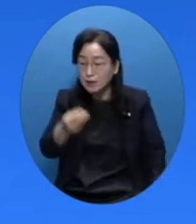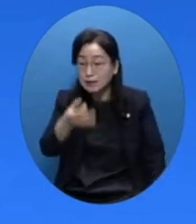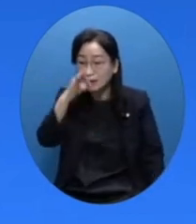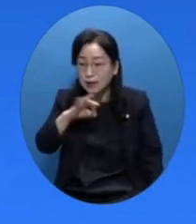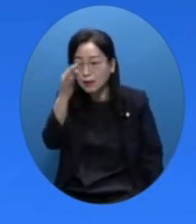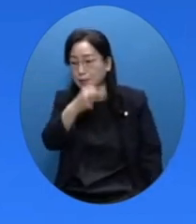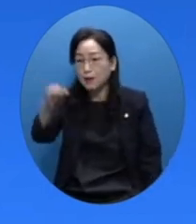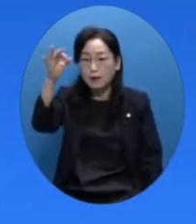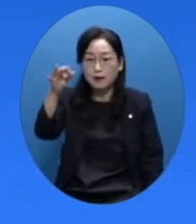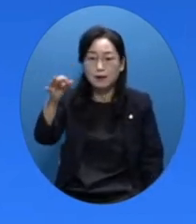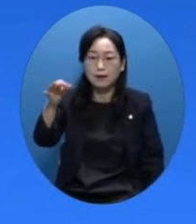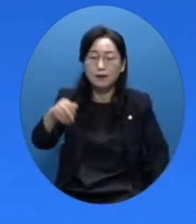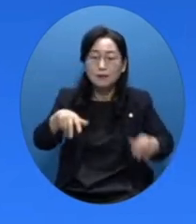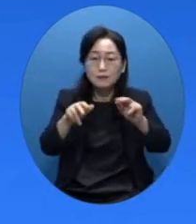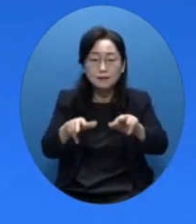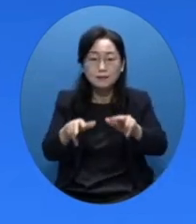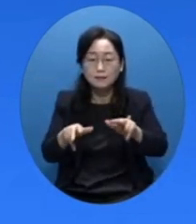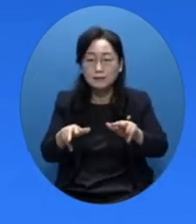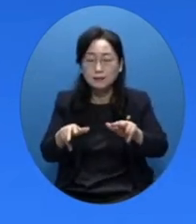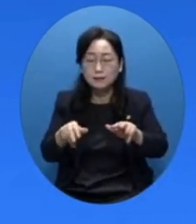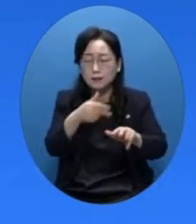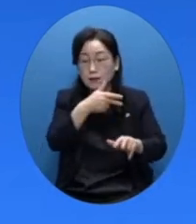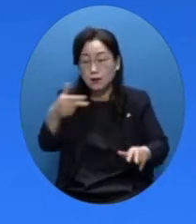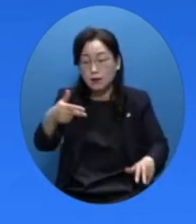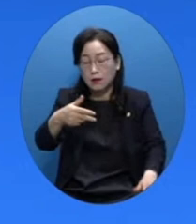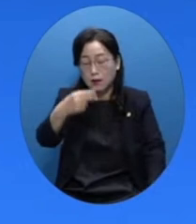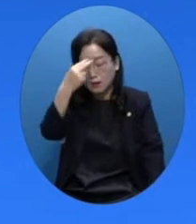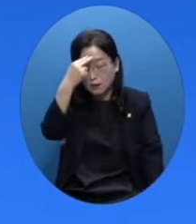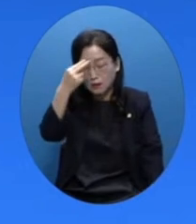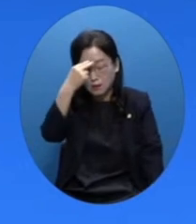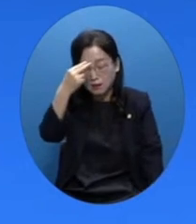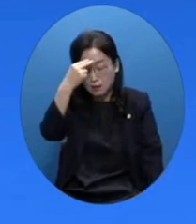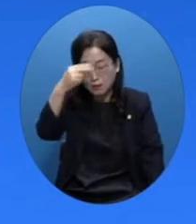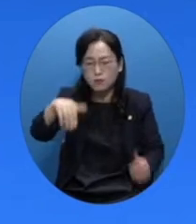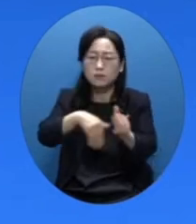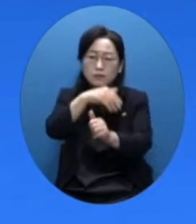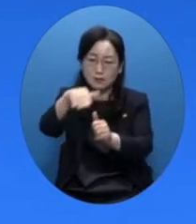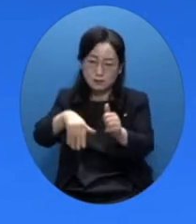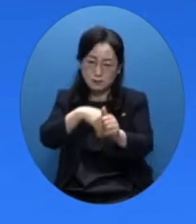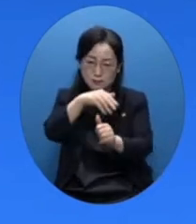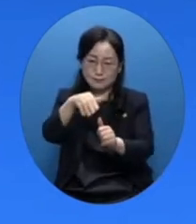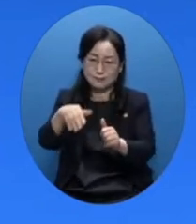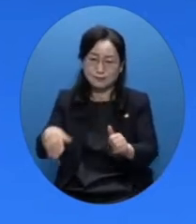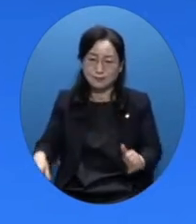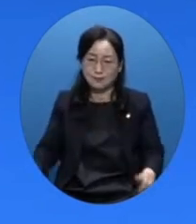지금 너무나 힘들고 른 상에 우리가 직면해 있습니다